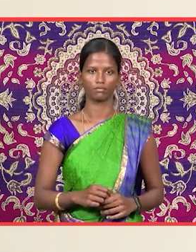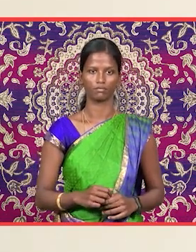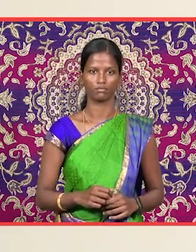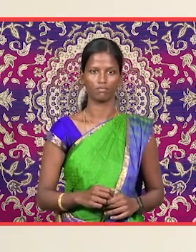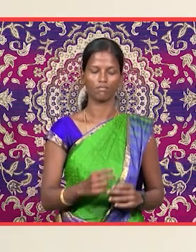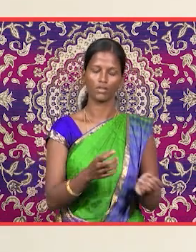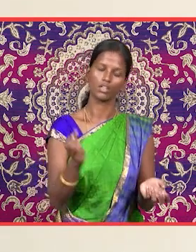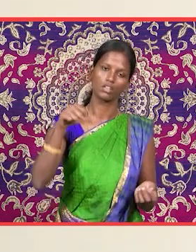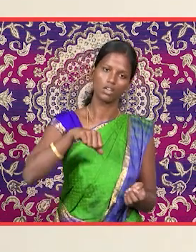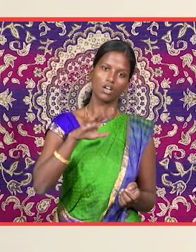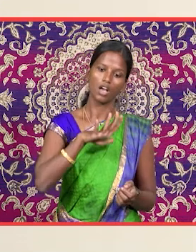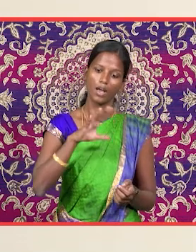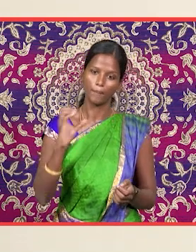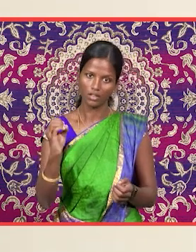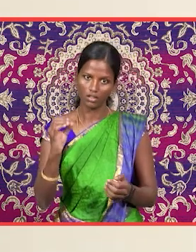இன்னும் தேவைப்படும் சதவீதம்